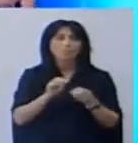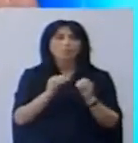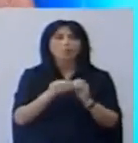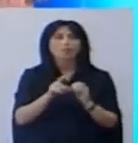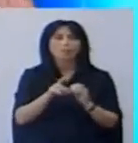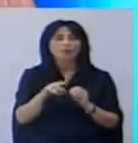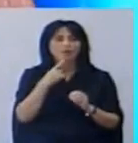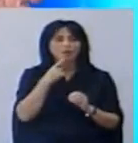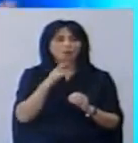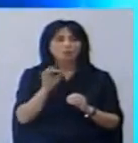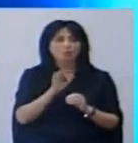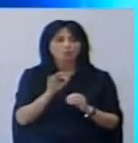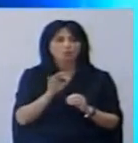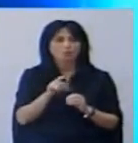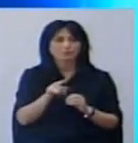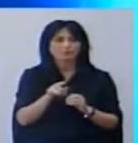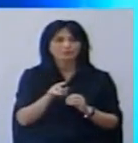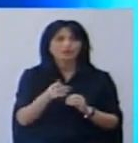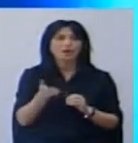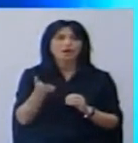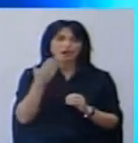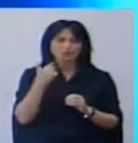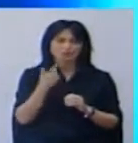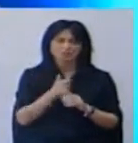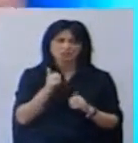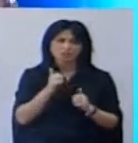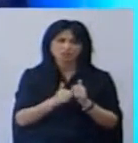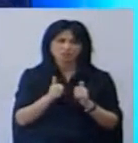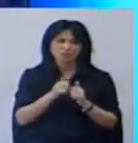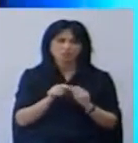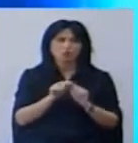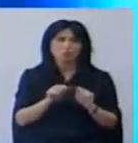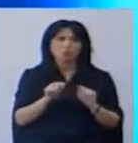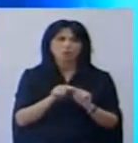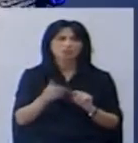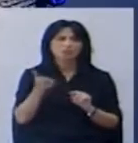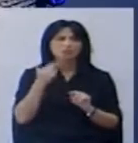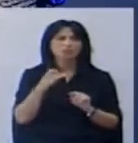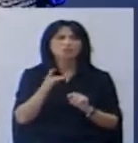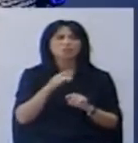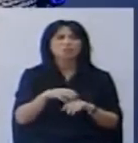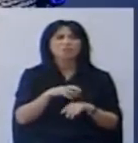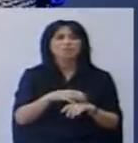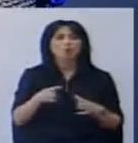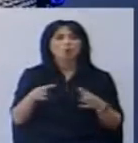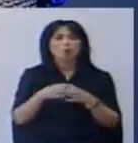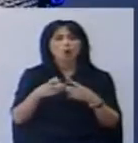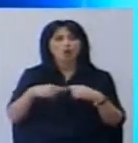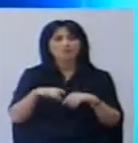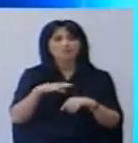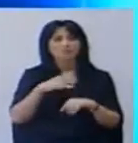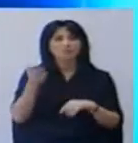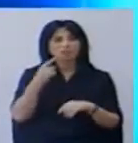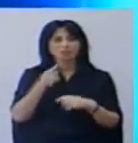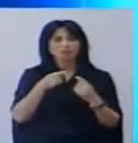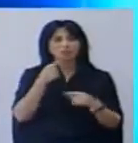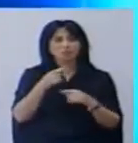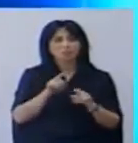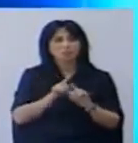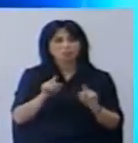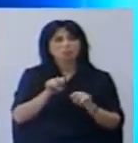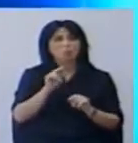რაზეც თქვენ საუბრობდით, ადრეც ძალიან ხშირად ოპოზიცია, მაშინ როცა თქვენ რესპუბლიკური პარტია კოალიციაში იყო, მაშინაც საუბრობდნენ